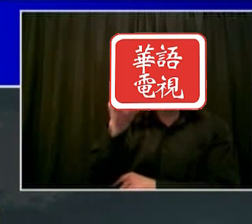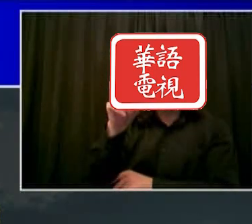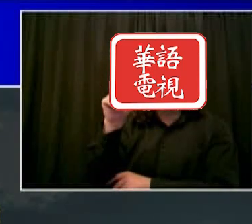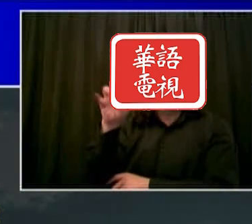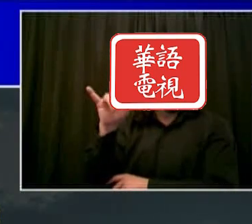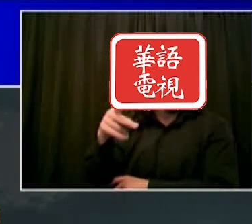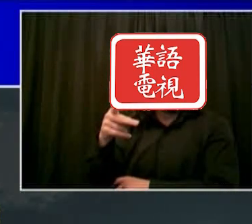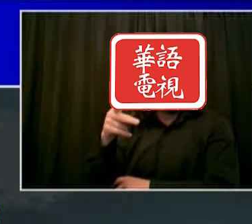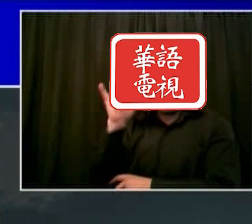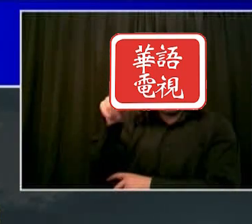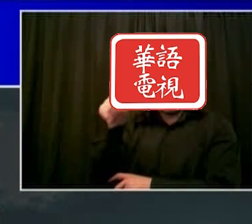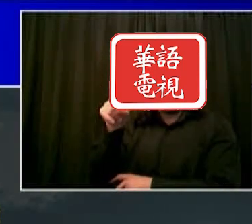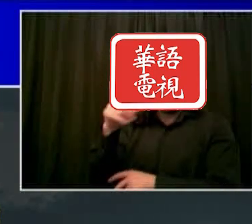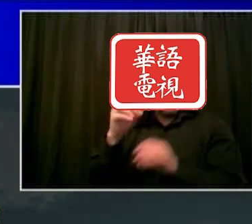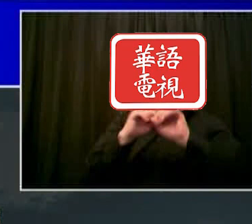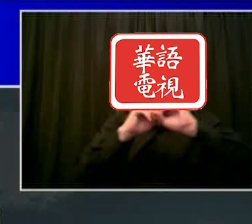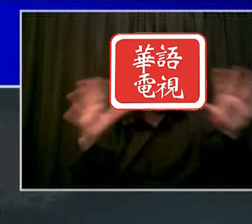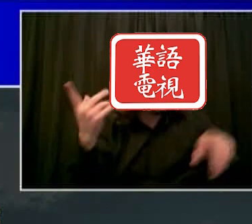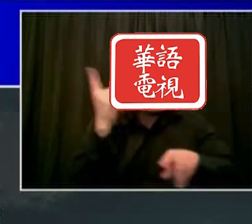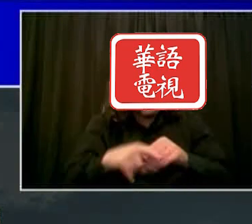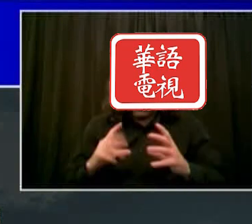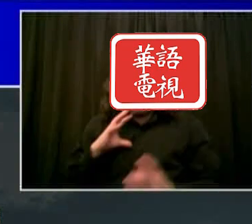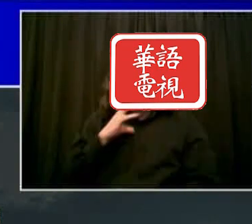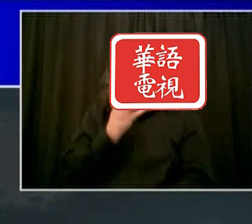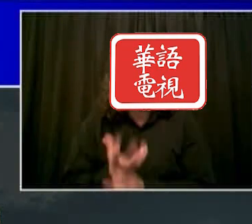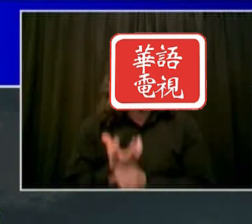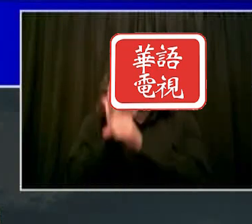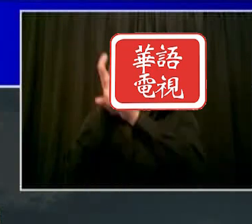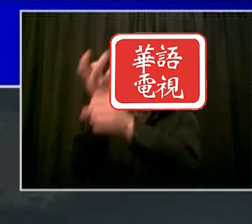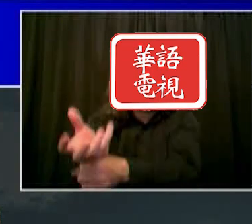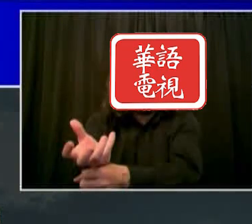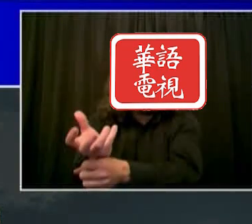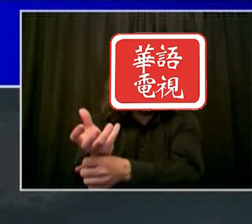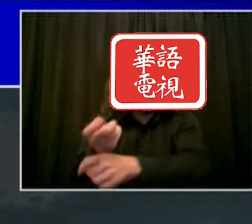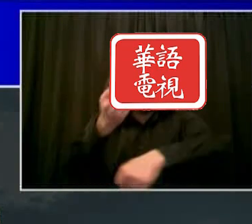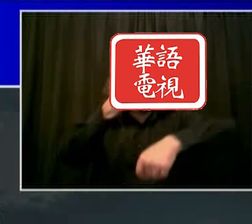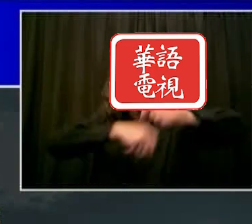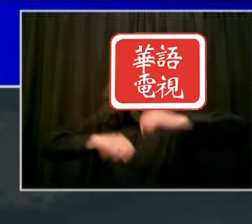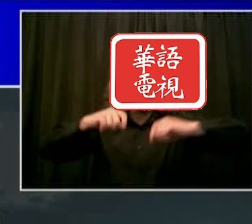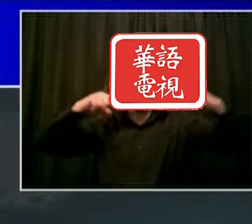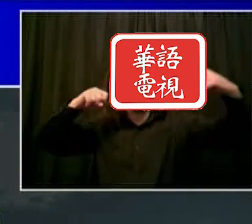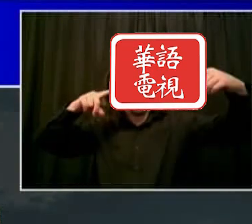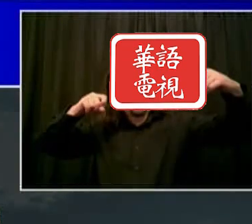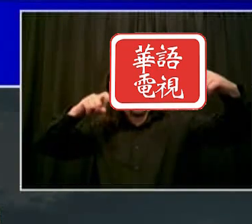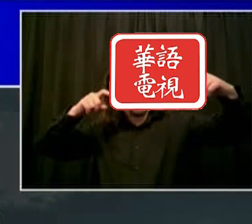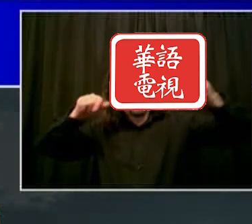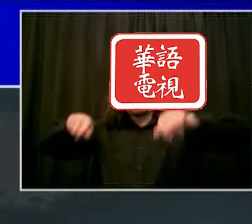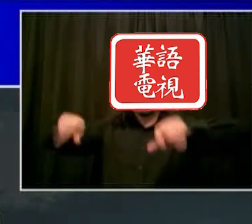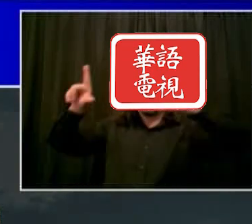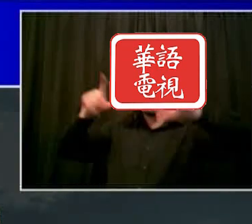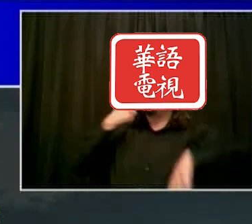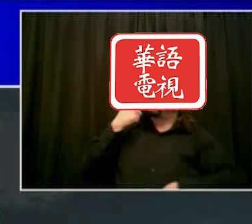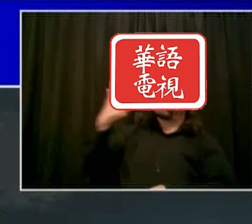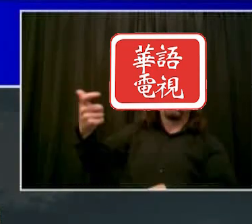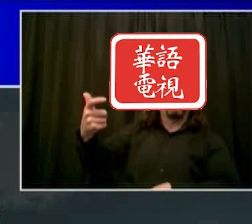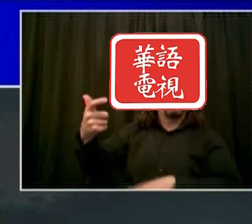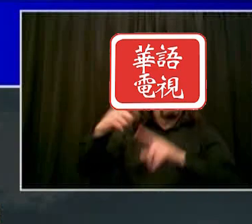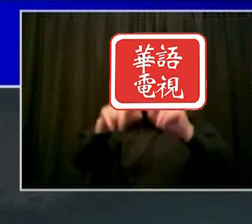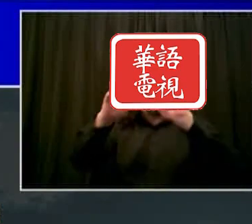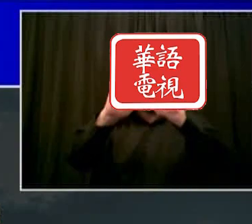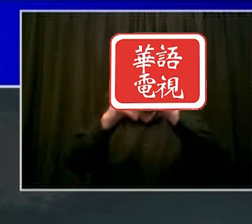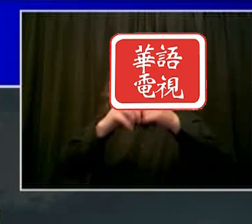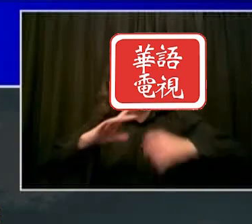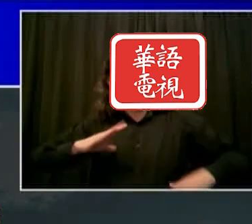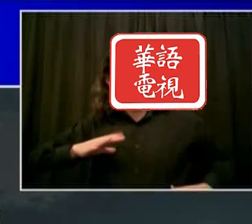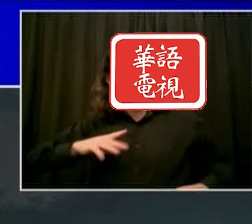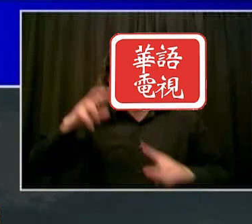作，推出新的资源和活动，例如虚拟俱乐部、虚拟实地考察和旅行、教育电视和广播节目以